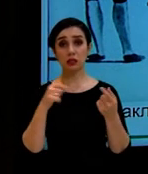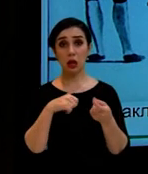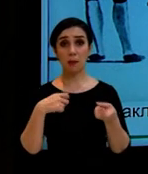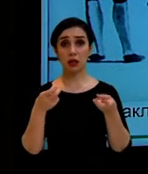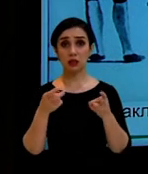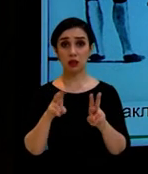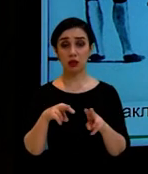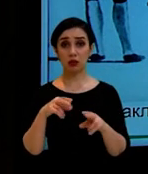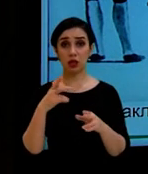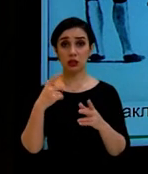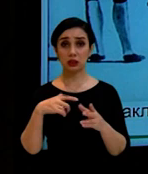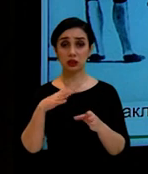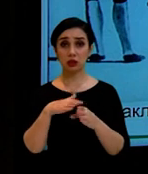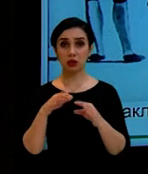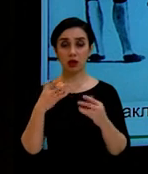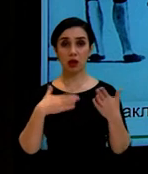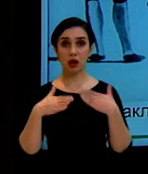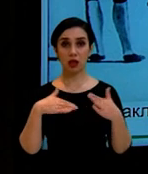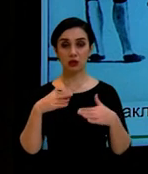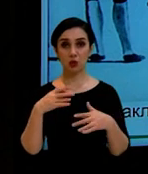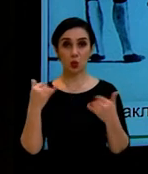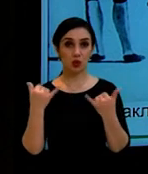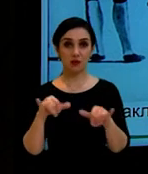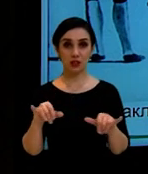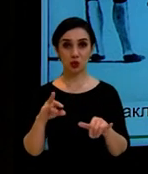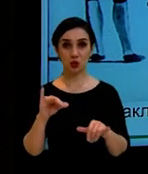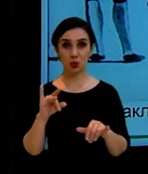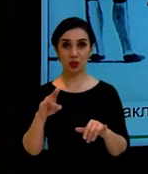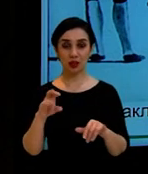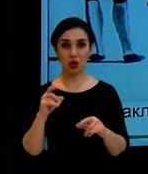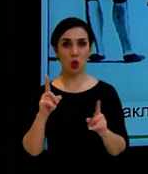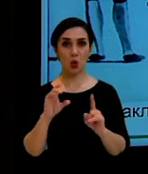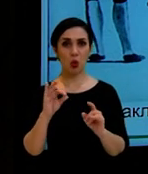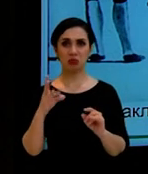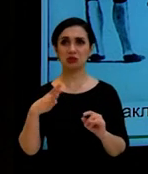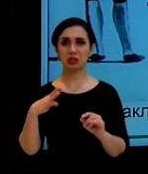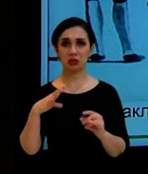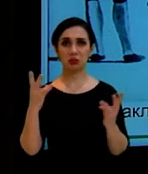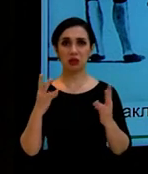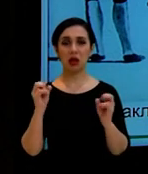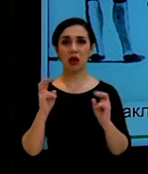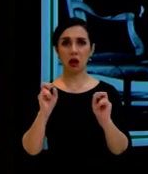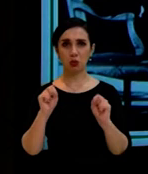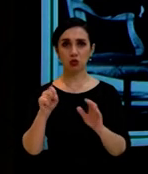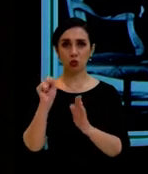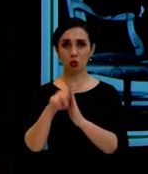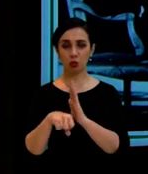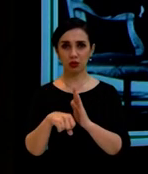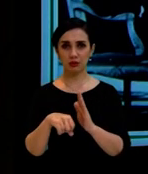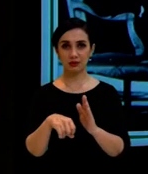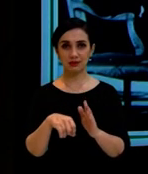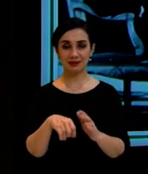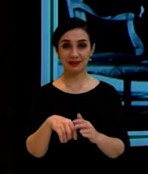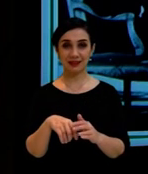цел радостно удивился журден он даже не понимает зачем это как можно убить да и